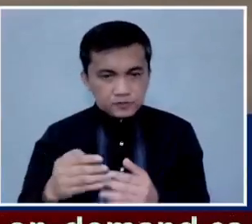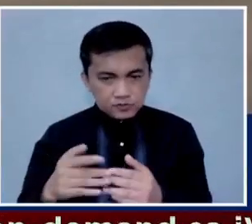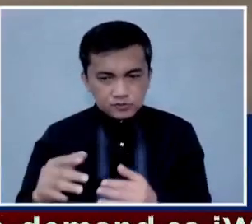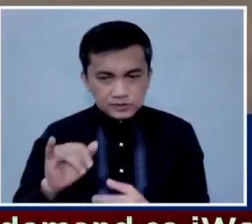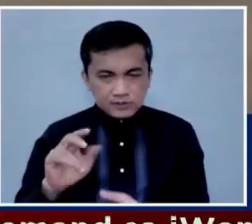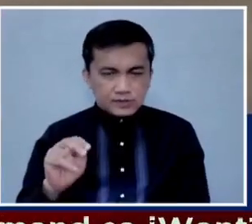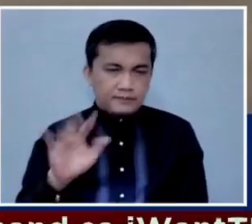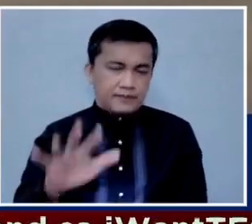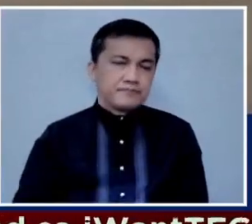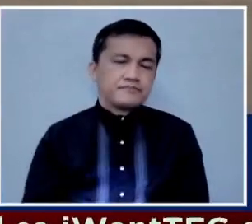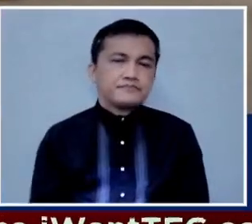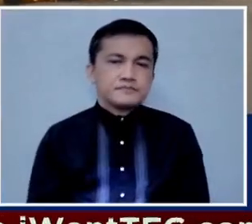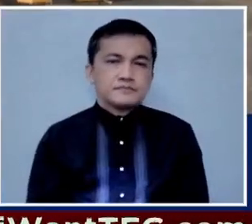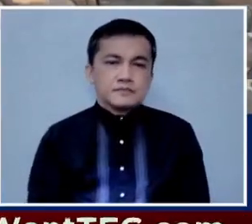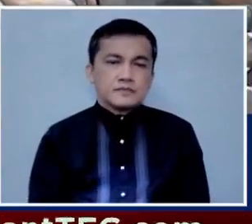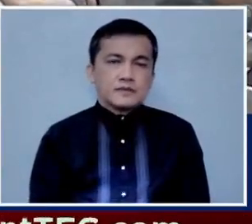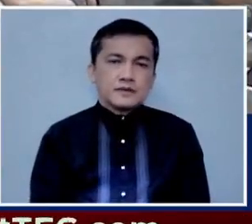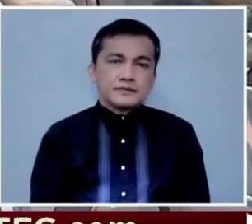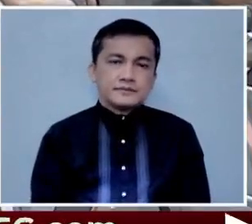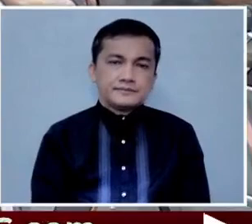5.